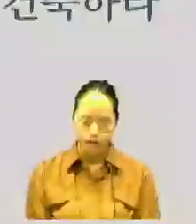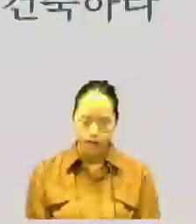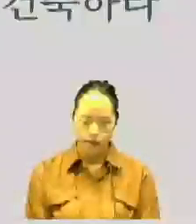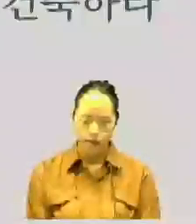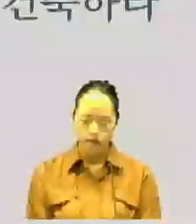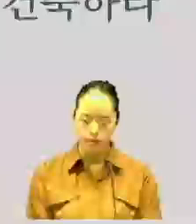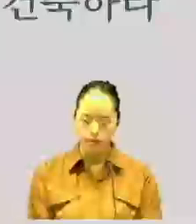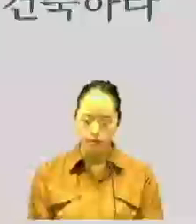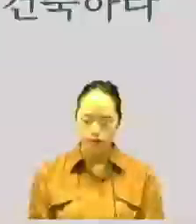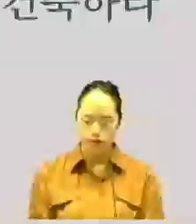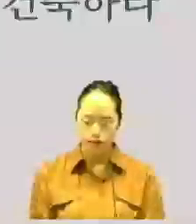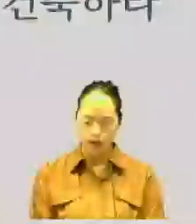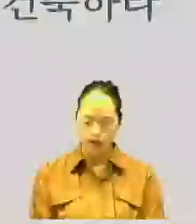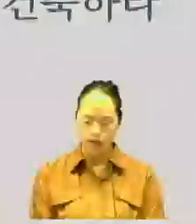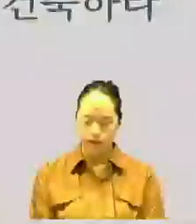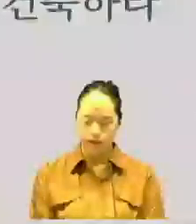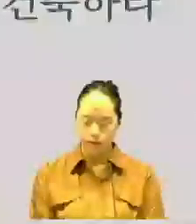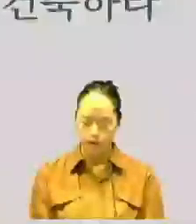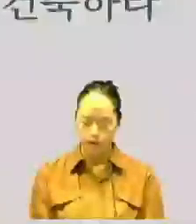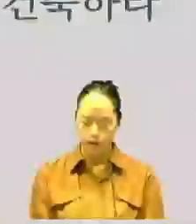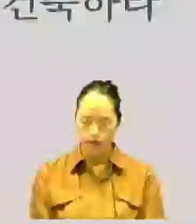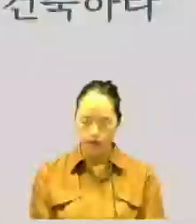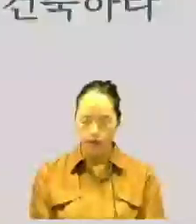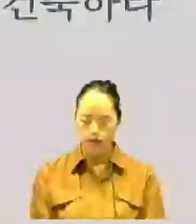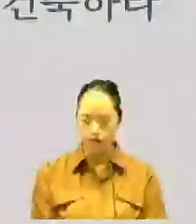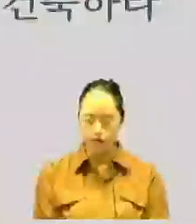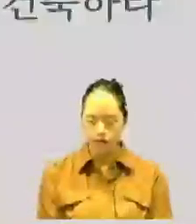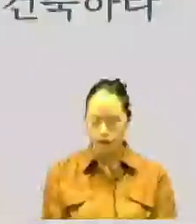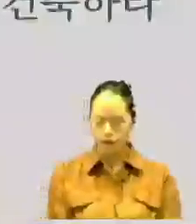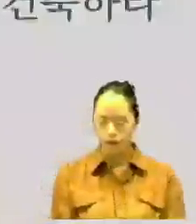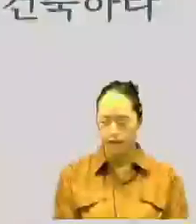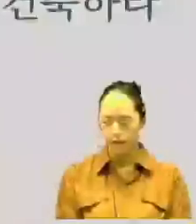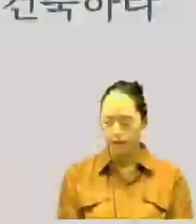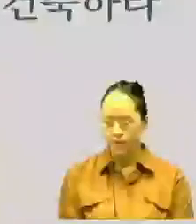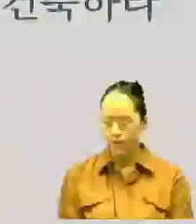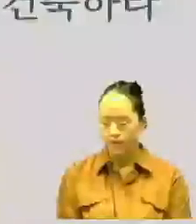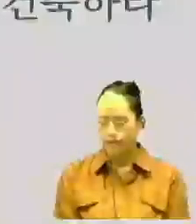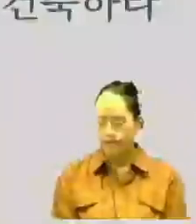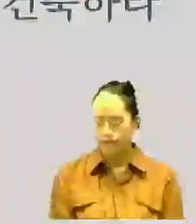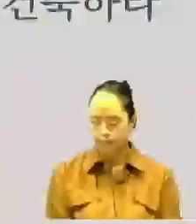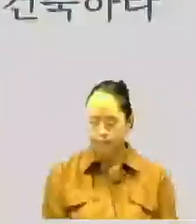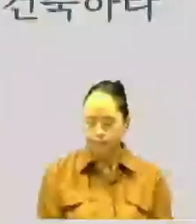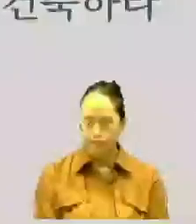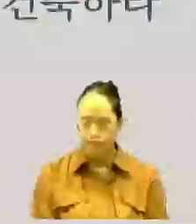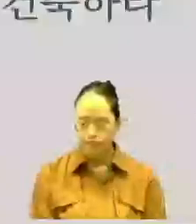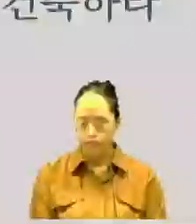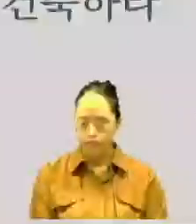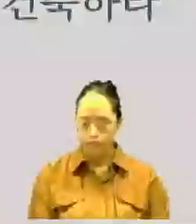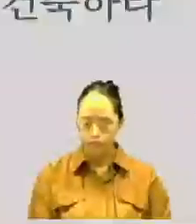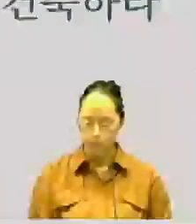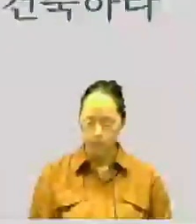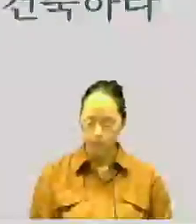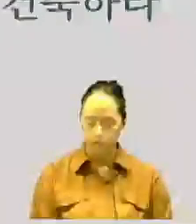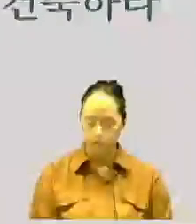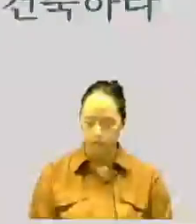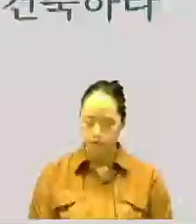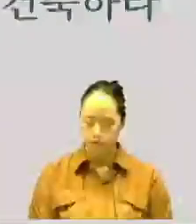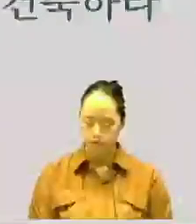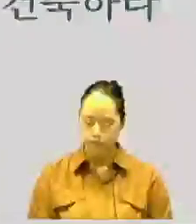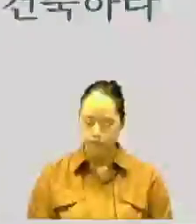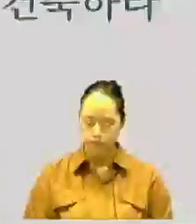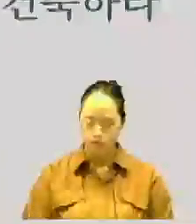同样的，在以斯拉里边呢也提到了说，这个波斯王居鲁士如此说，这个呢